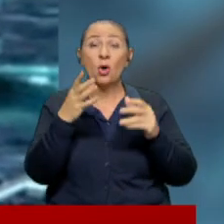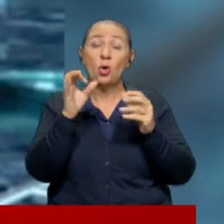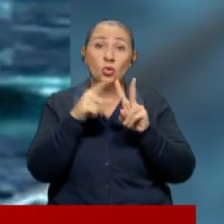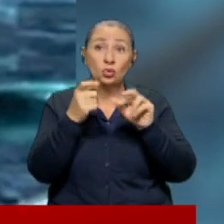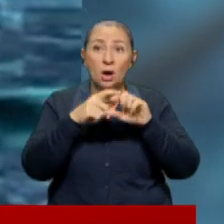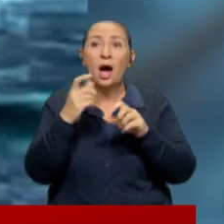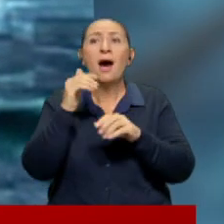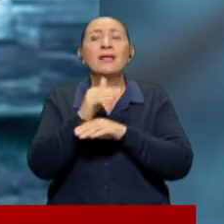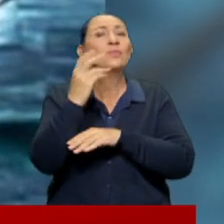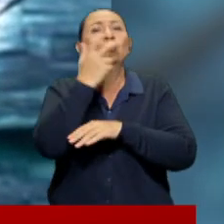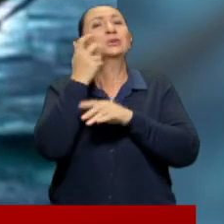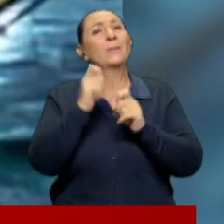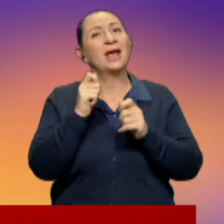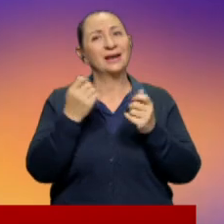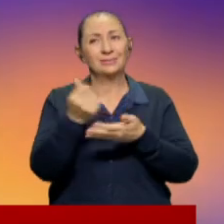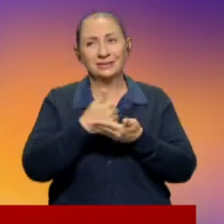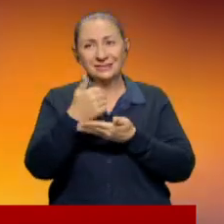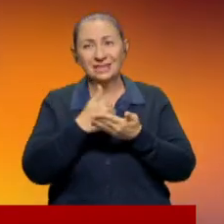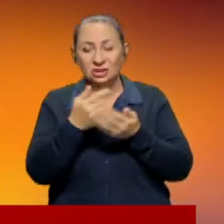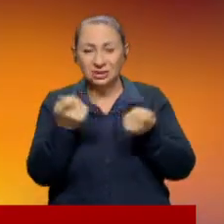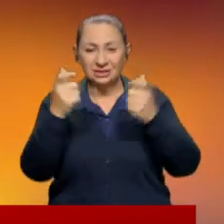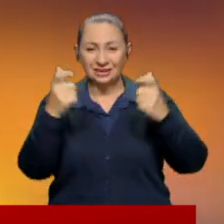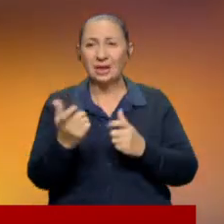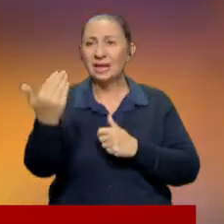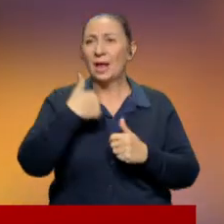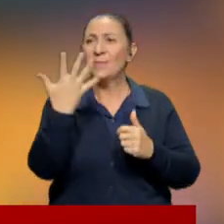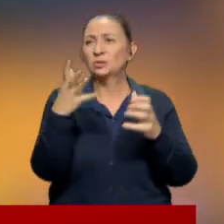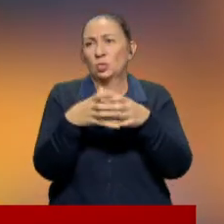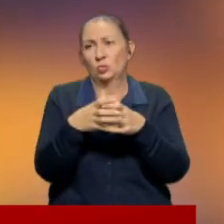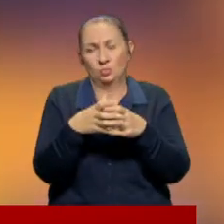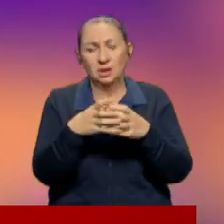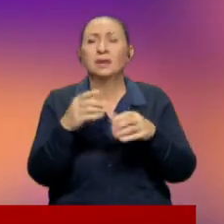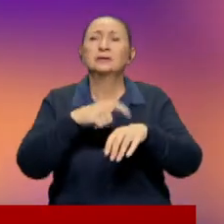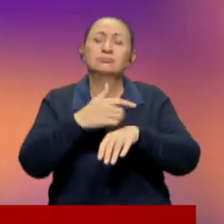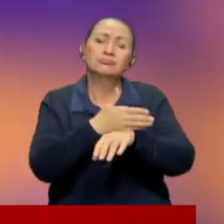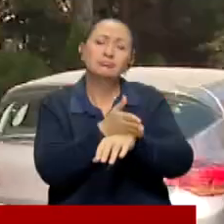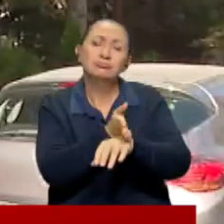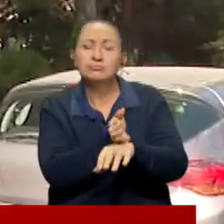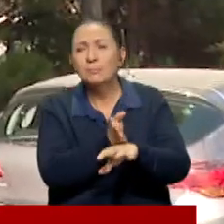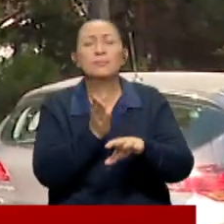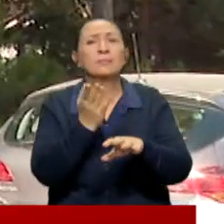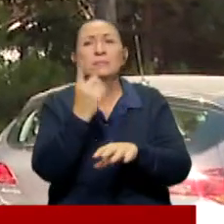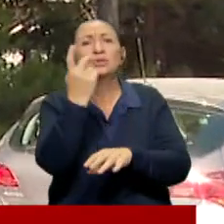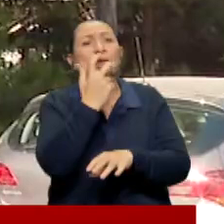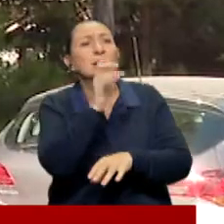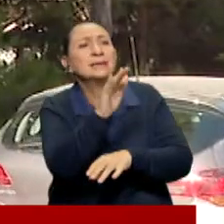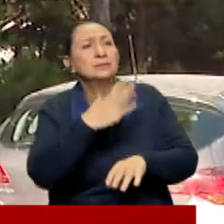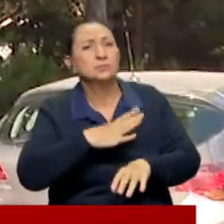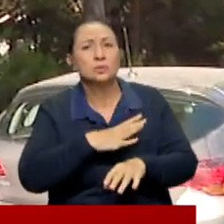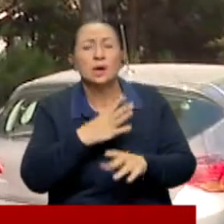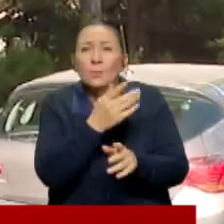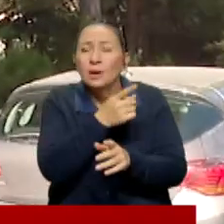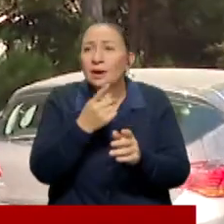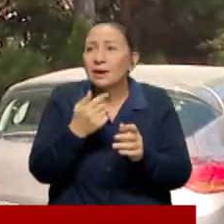Şener. Hayatını müzik yaparak kazanıyordu. Çalıştığı mekana gelen 5 kişilik grup gecenin ilerleyen saatlerinde bir şarkı istedi.